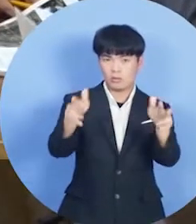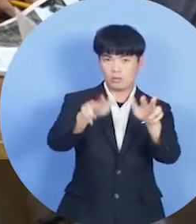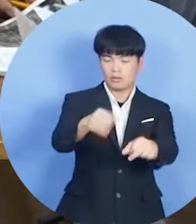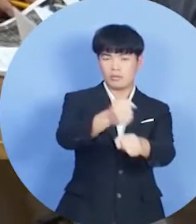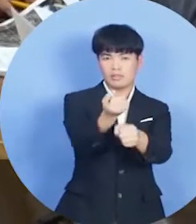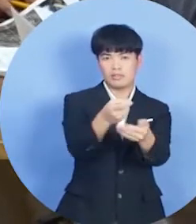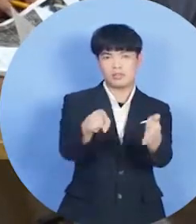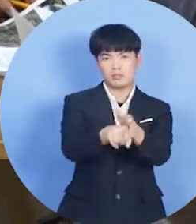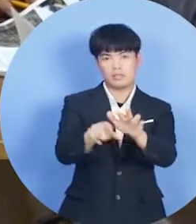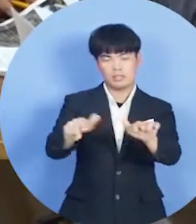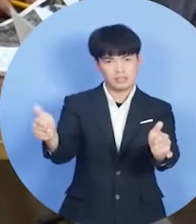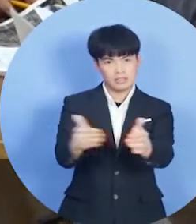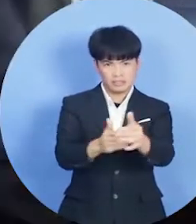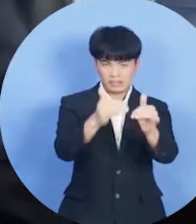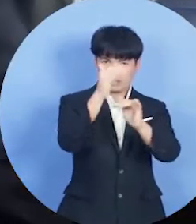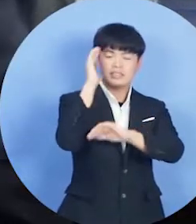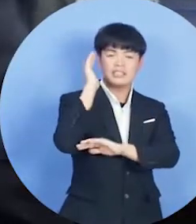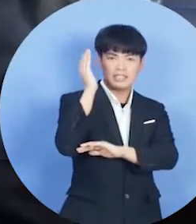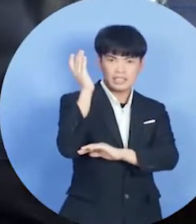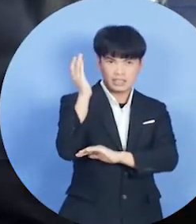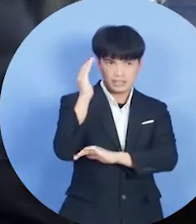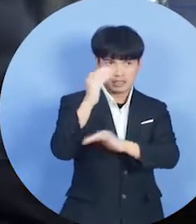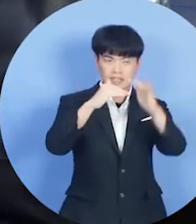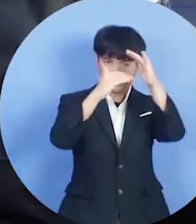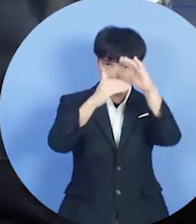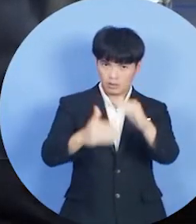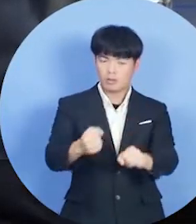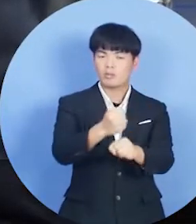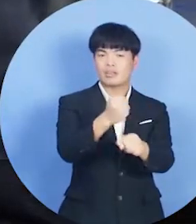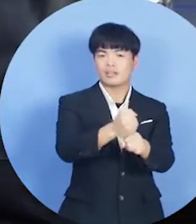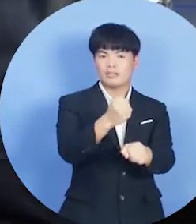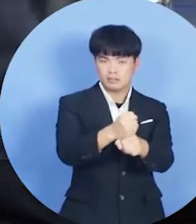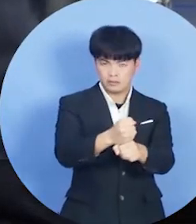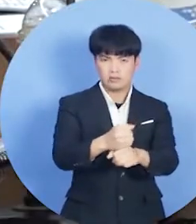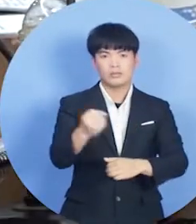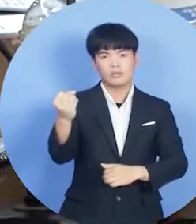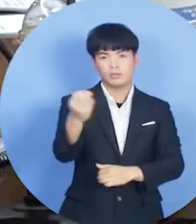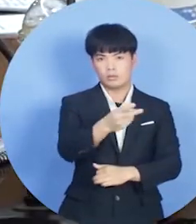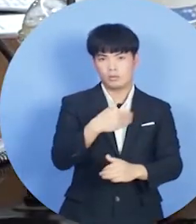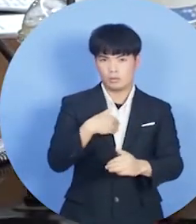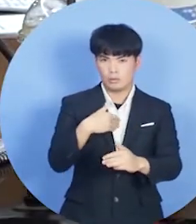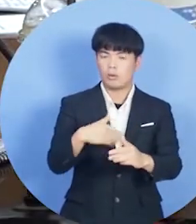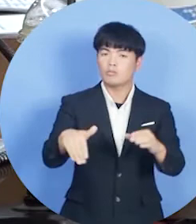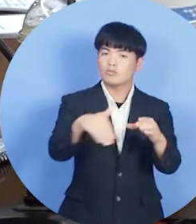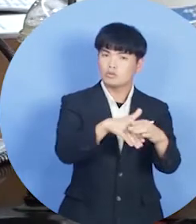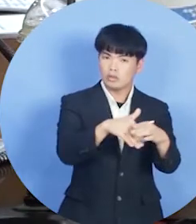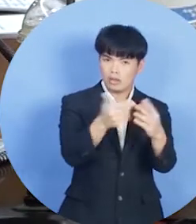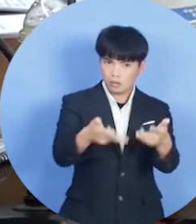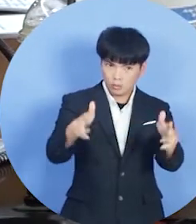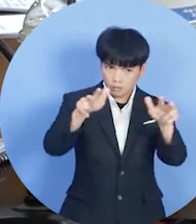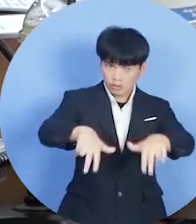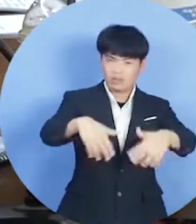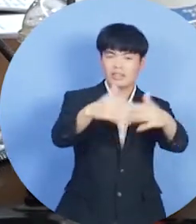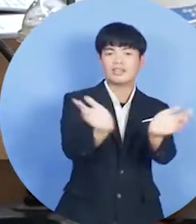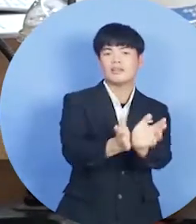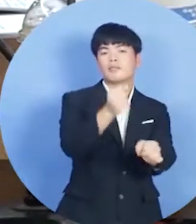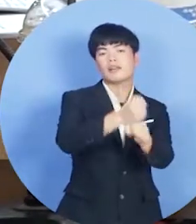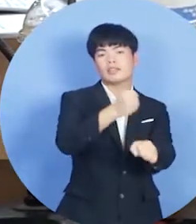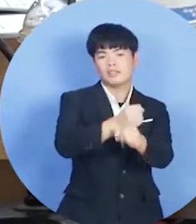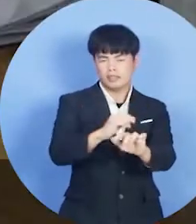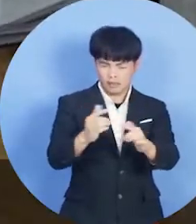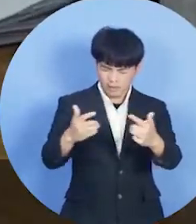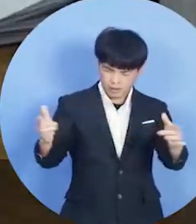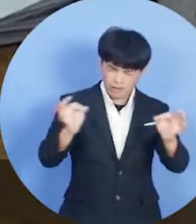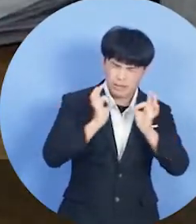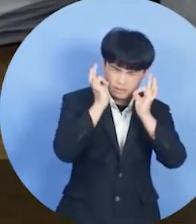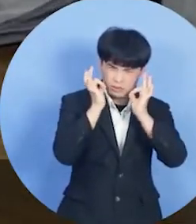삼거리 공원 조성을 위해 그동안 스토리텔링을 통한 천안 삼거리 공원 공간 브랜딩 용역 실시, 명품 문화 공원 조성 추진단